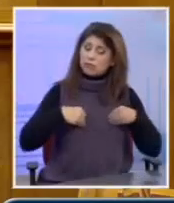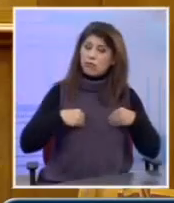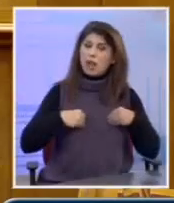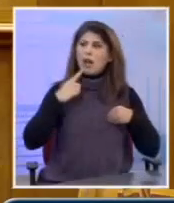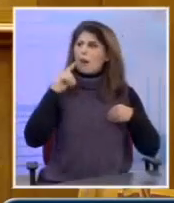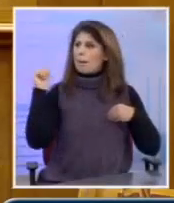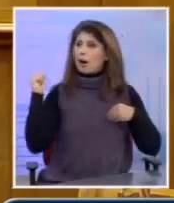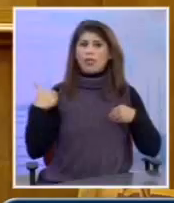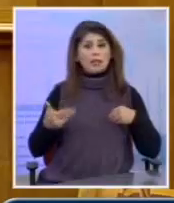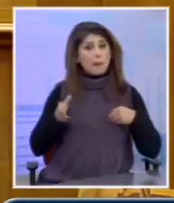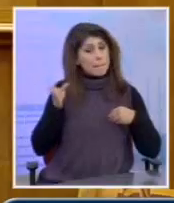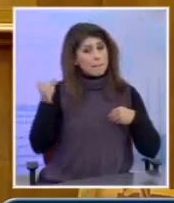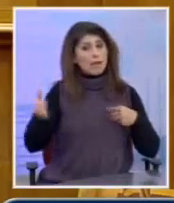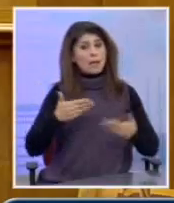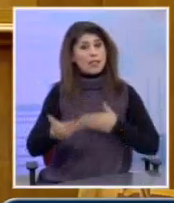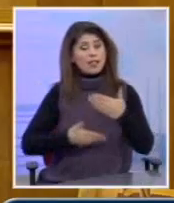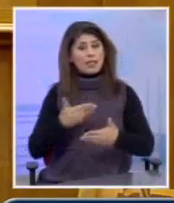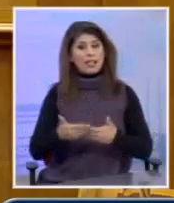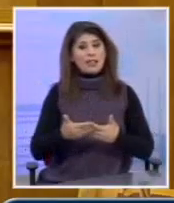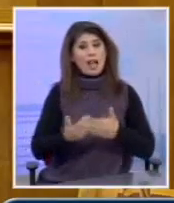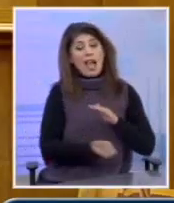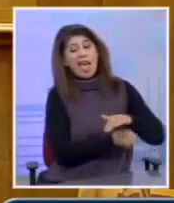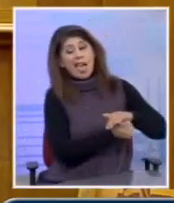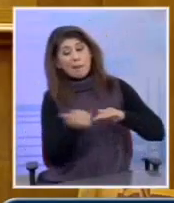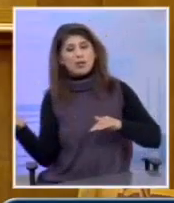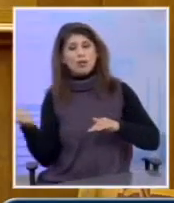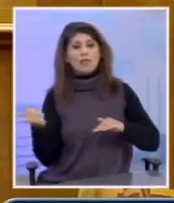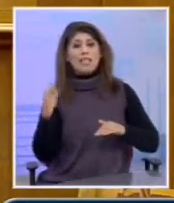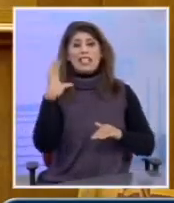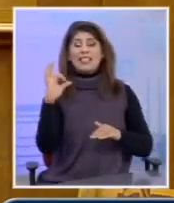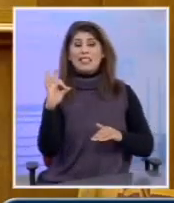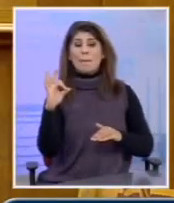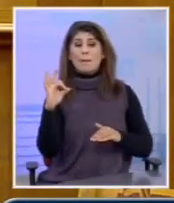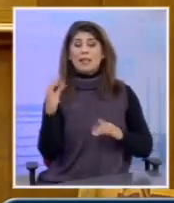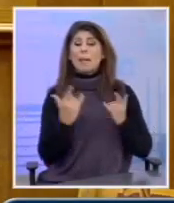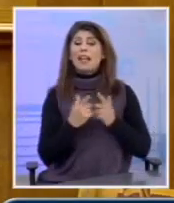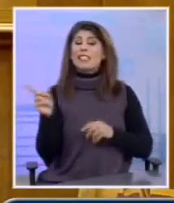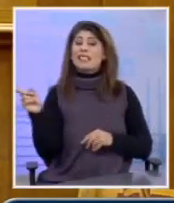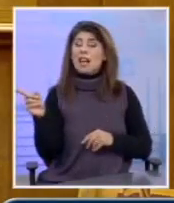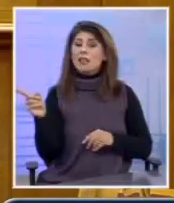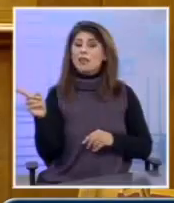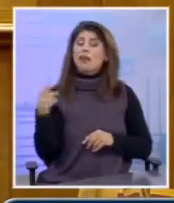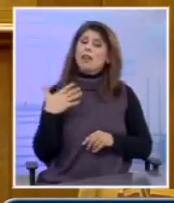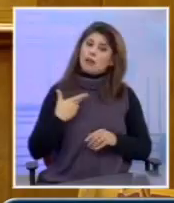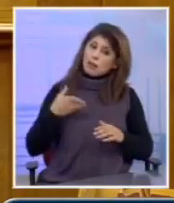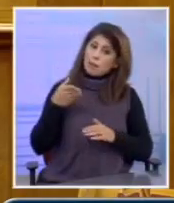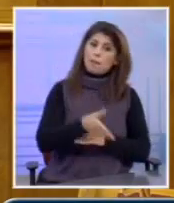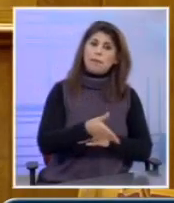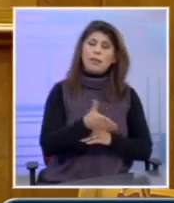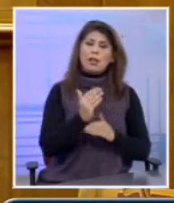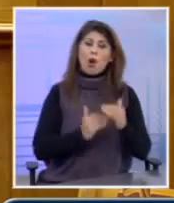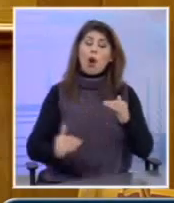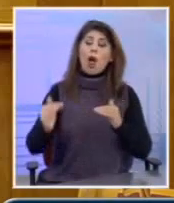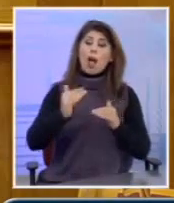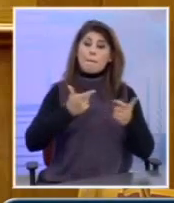κάναμε διαδικασία return επιστροφής σε 50 Πακιστανούς. Είχε πάει και ο Επίτροπος στο Πακιστάν να